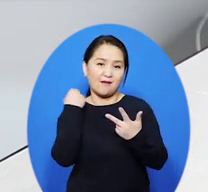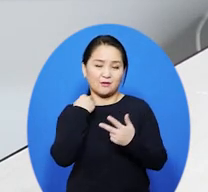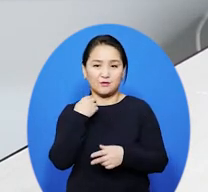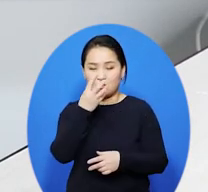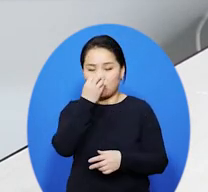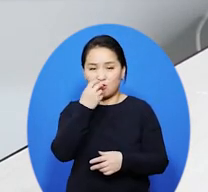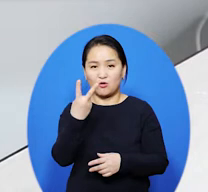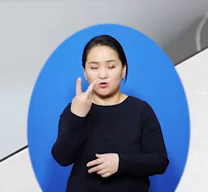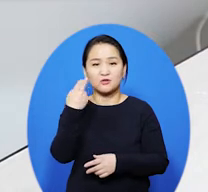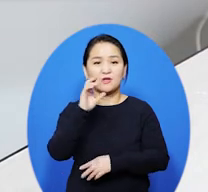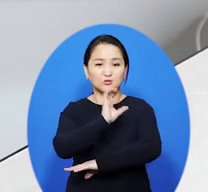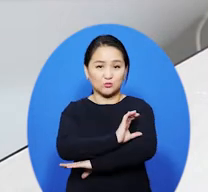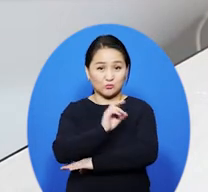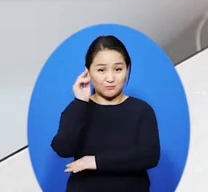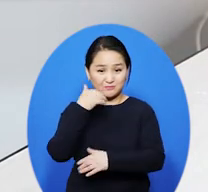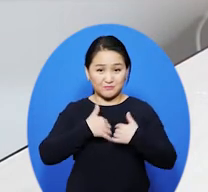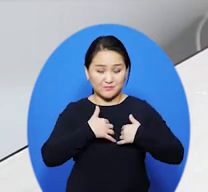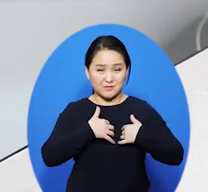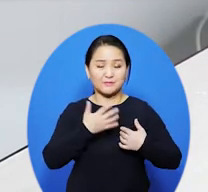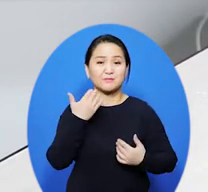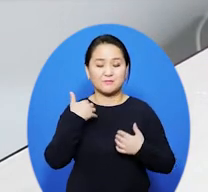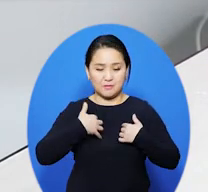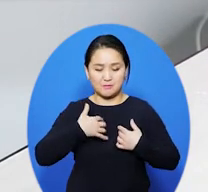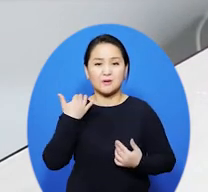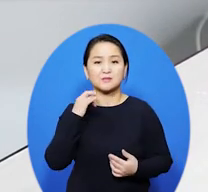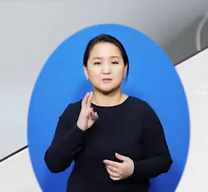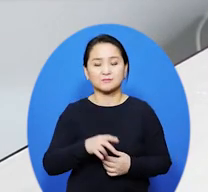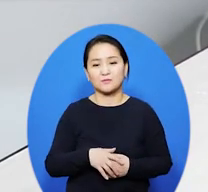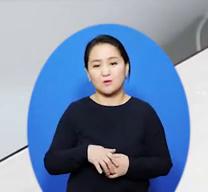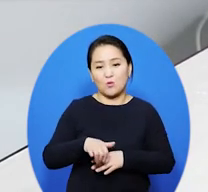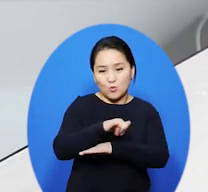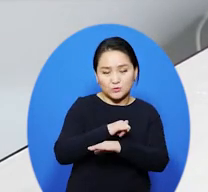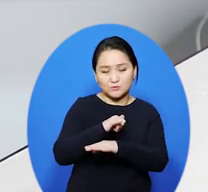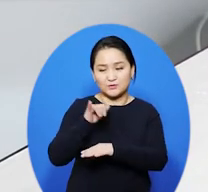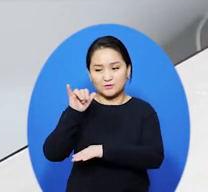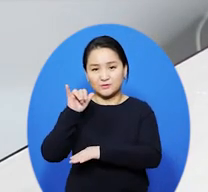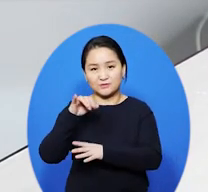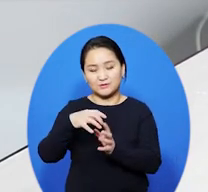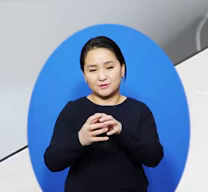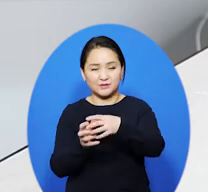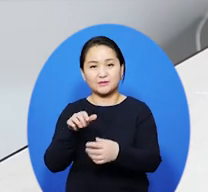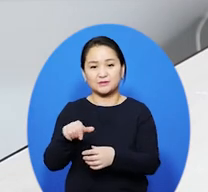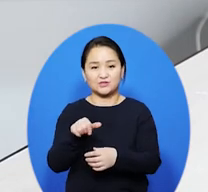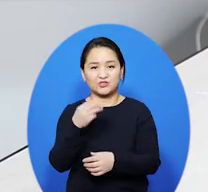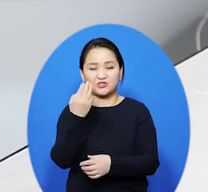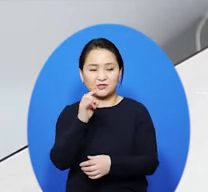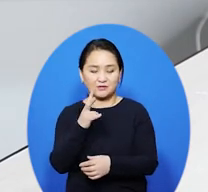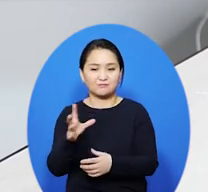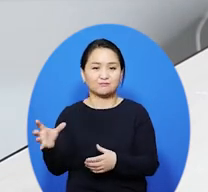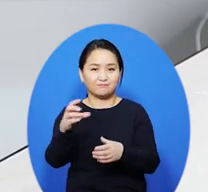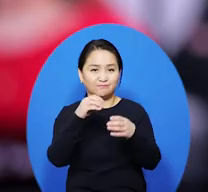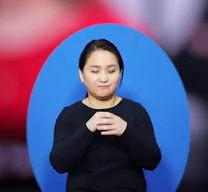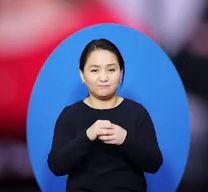бол Гонконгийн хоёр ихтэй сургууль багшлж байсан. Гэх мэтлээ дандаа улс болоод нийслэлийн шилдэг багш ажилтдаг. Бид нэр сургуулийн